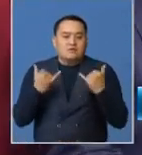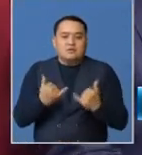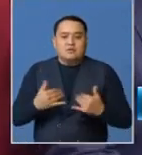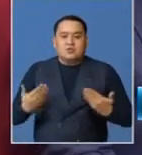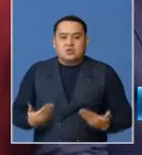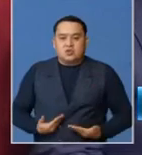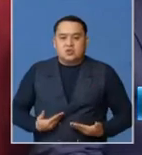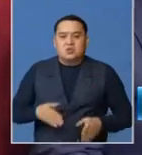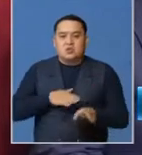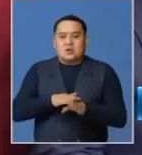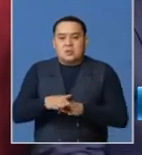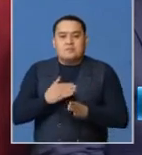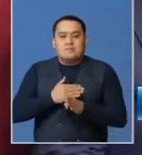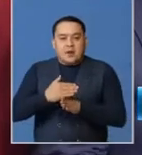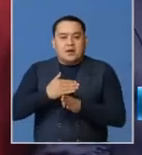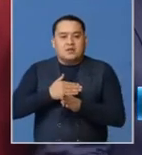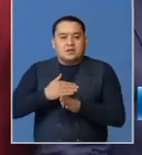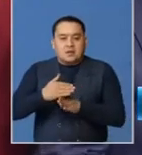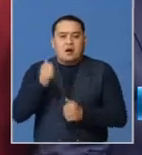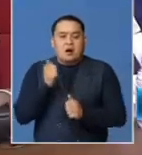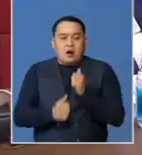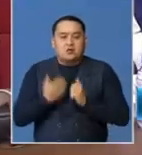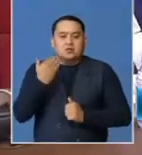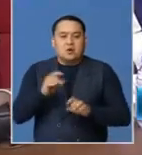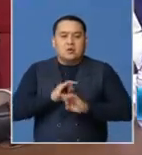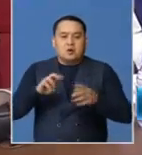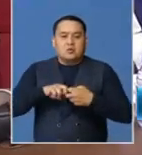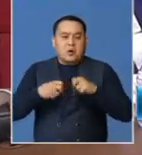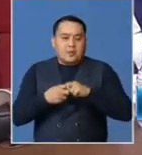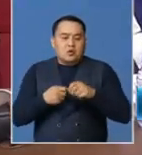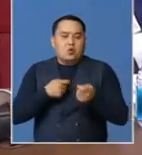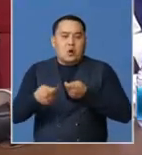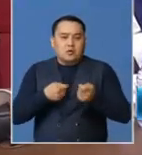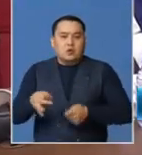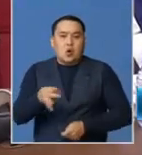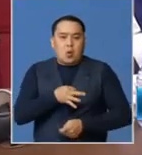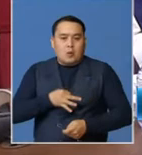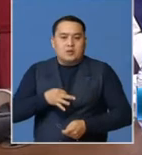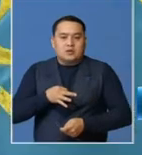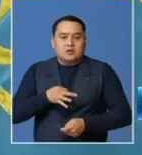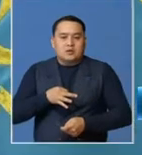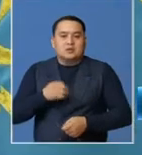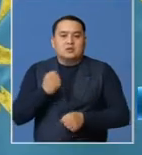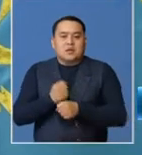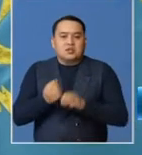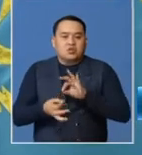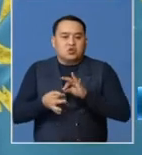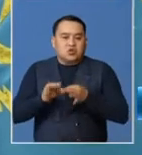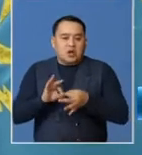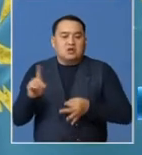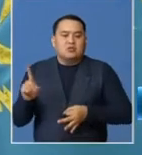жизнь будут воплощены поэтапно. И каждую из высказанных проблем руководство области намерено разобрать детально,